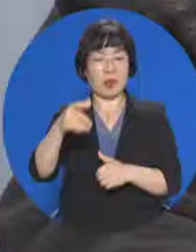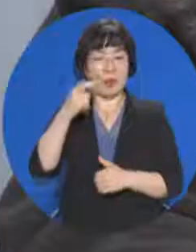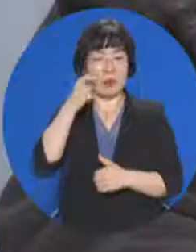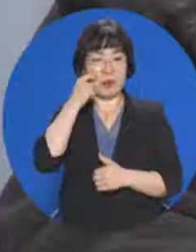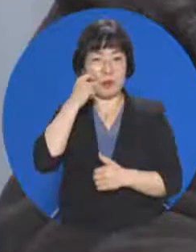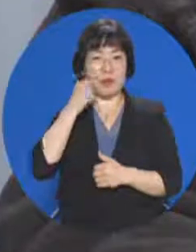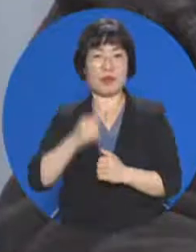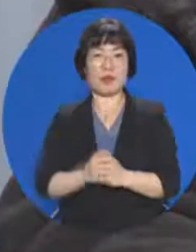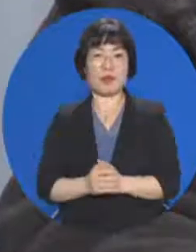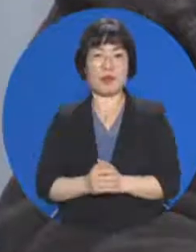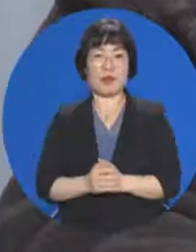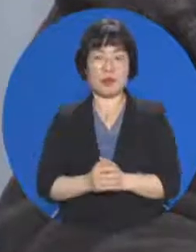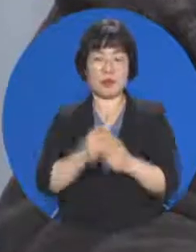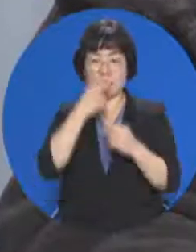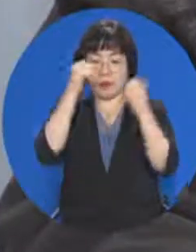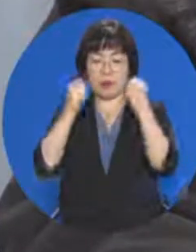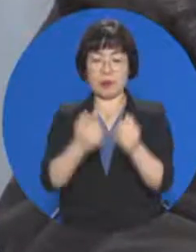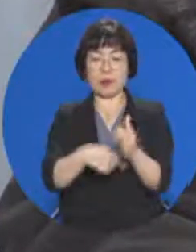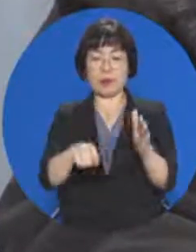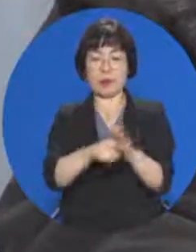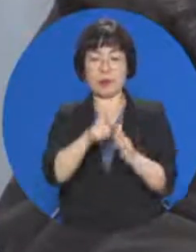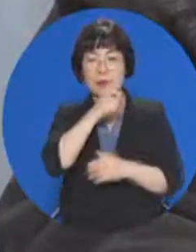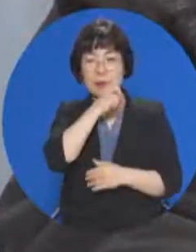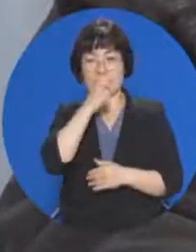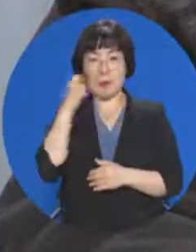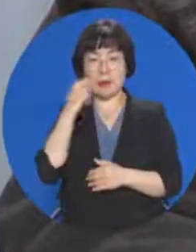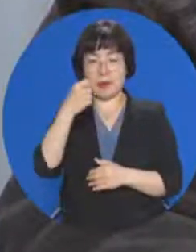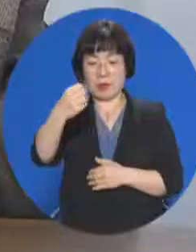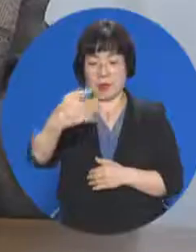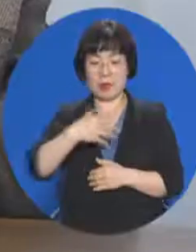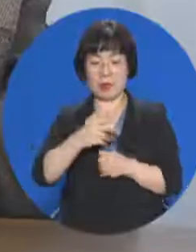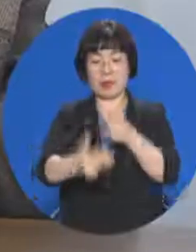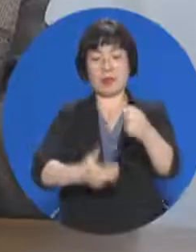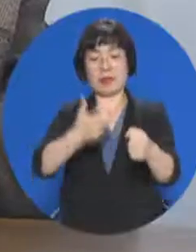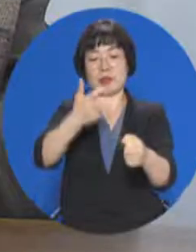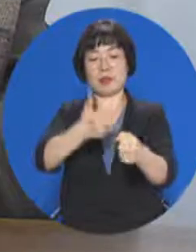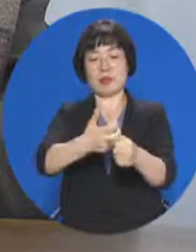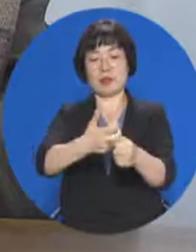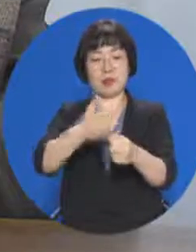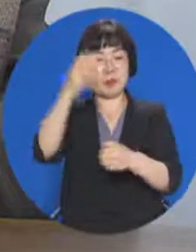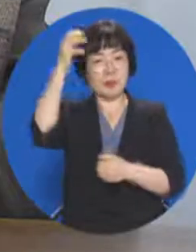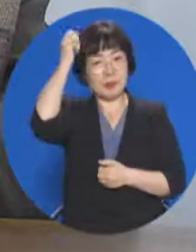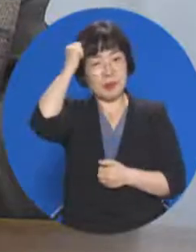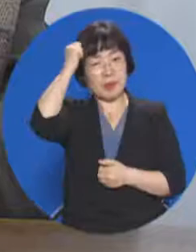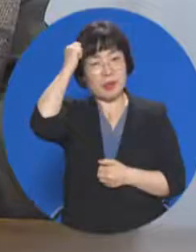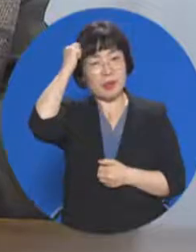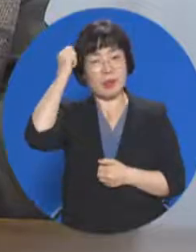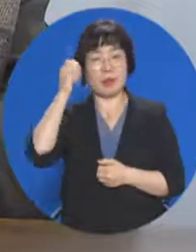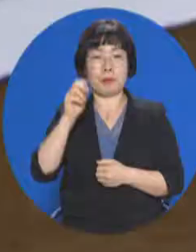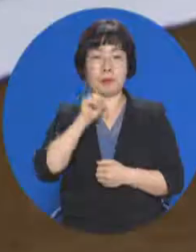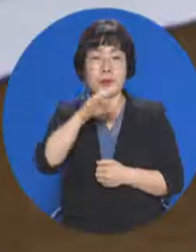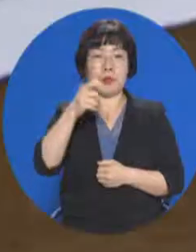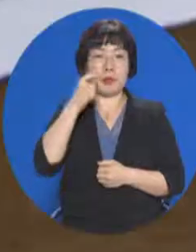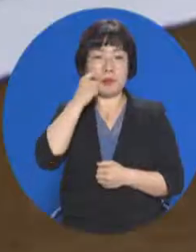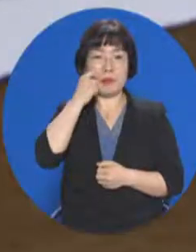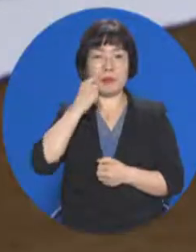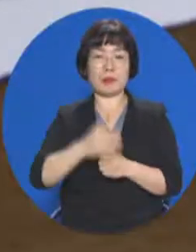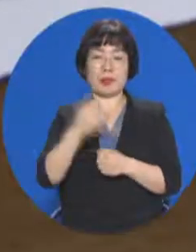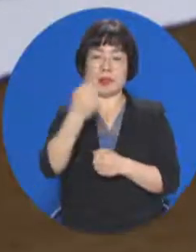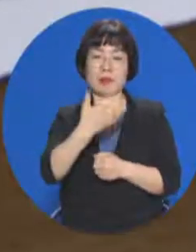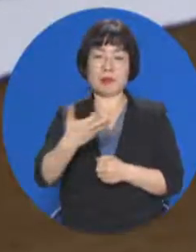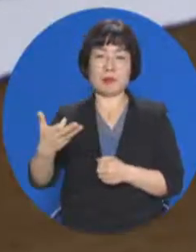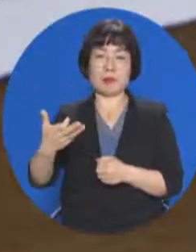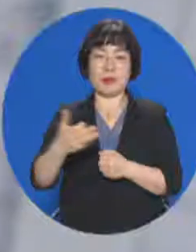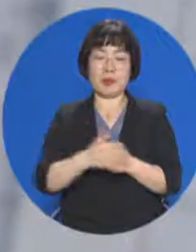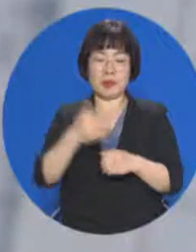한의원과. 살기 위해서는 침묵해야 한다는 말에 70년 동안이나 기억을 묻어둔 채 살던 박 씨는 지난